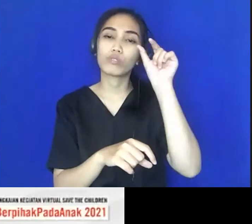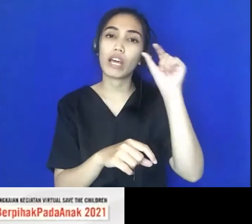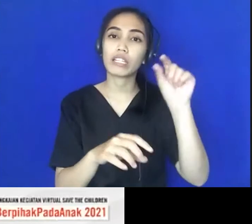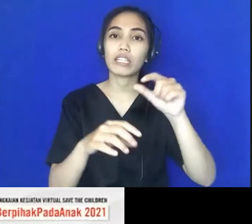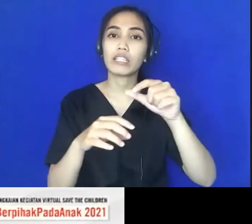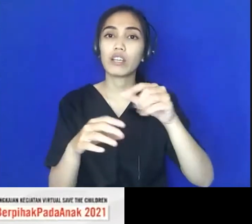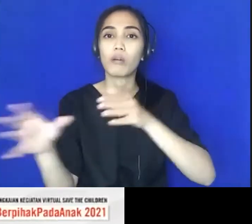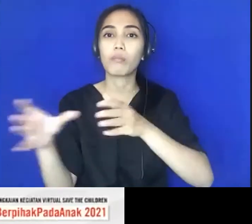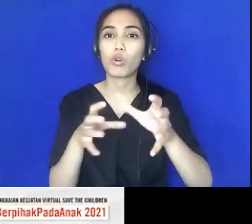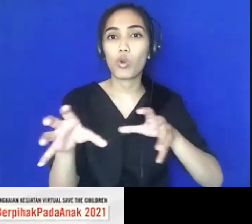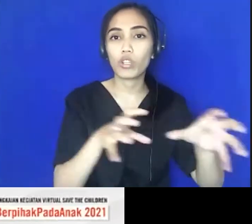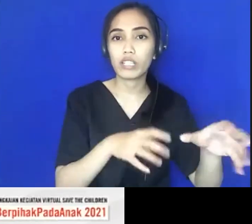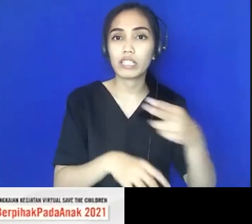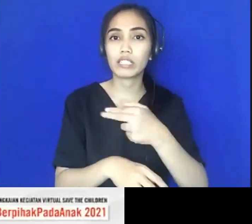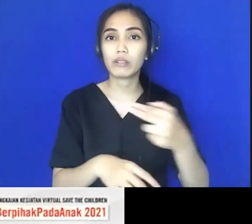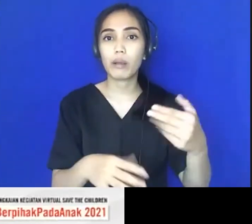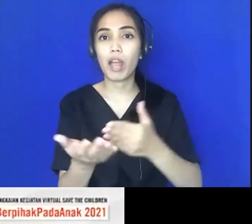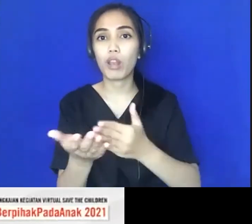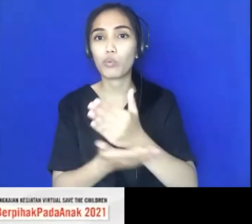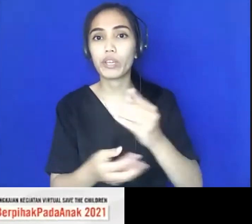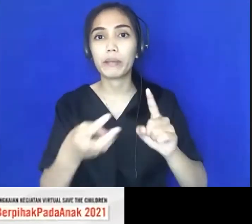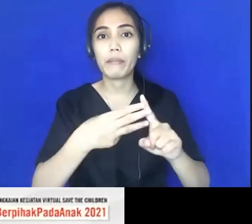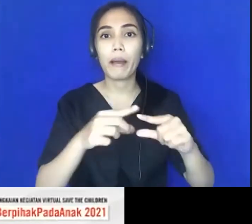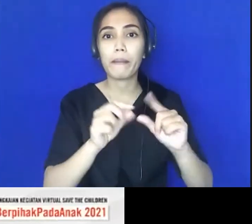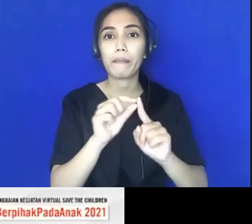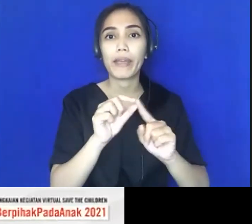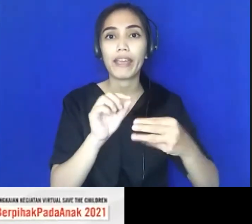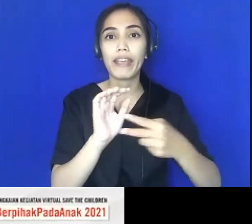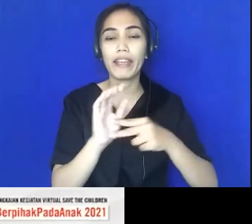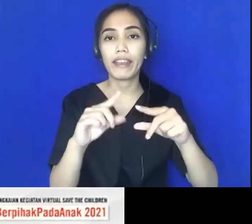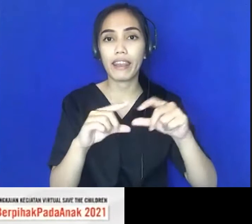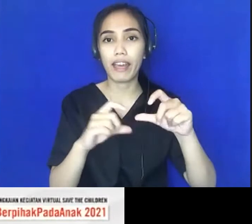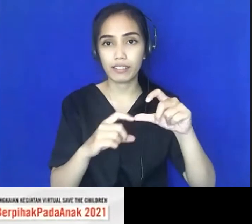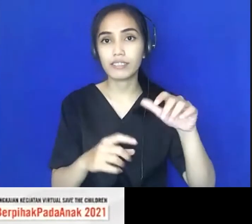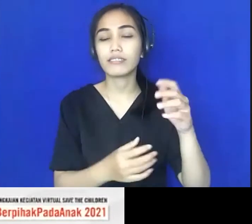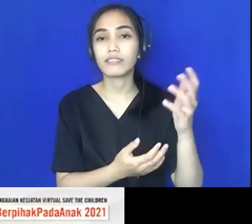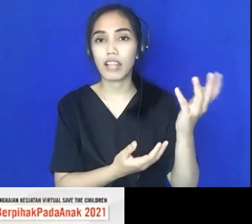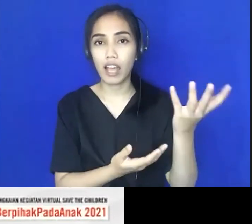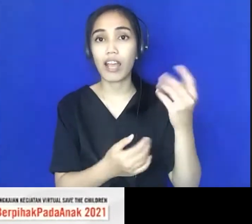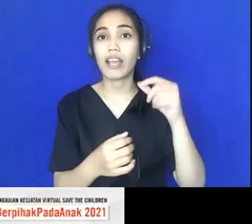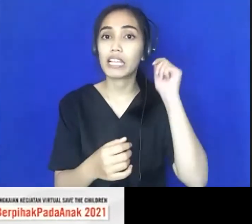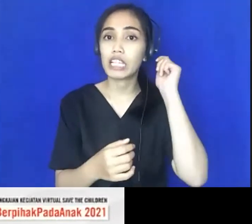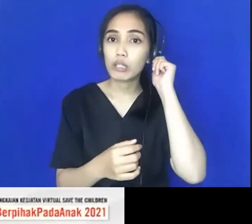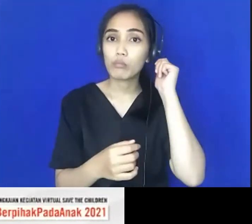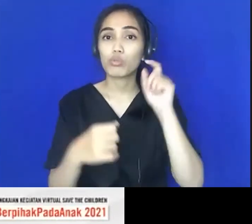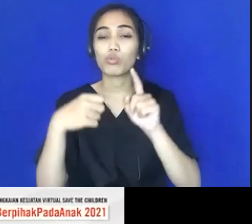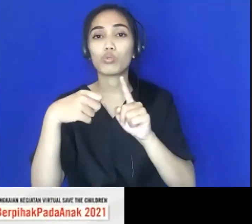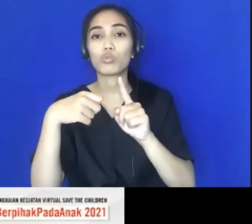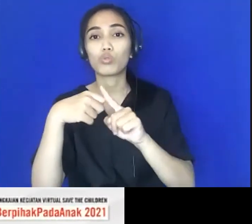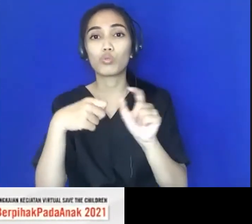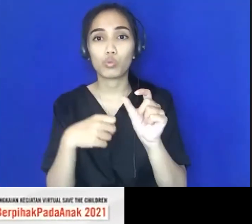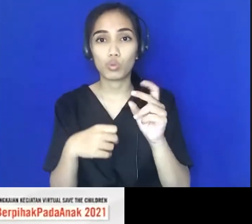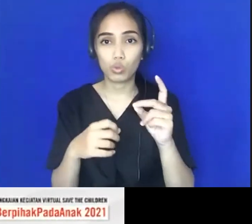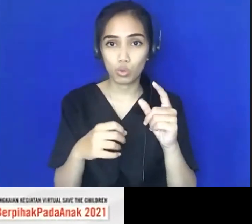pemerintah Indonesia melalui Bappenas. Jadi Ibu Kus sebagai chair untuk kelompok civil